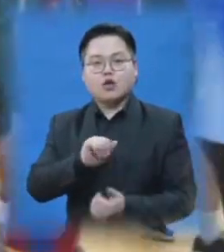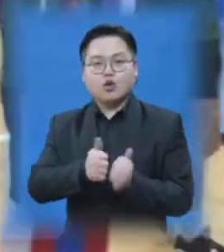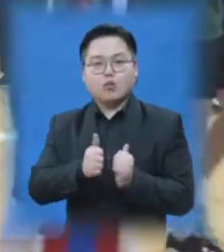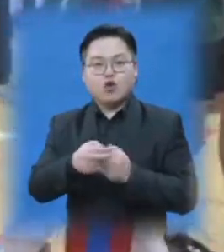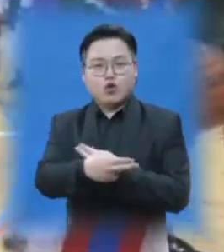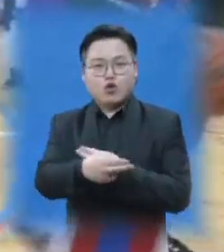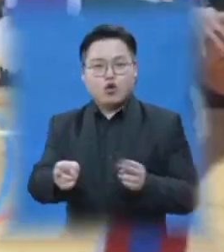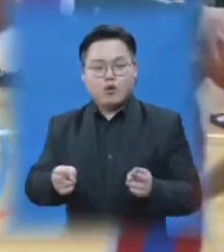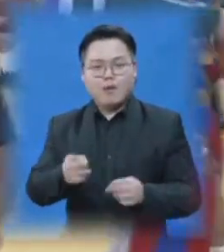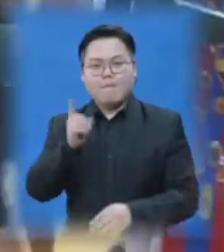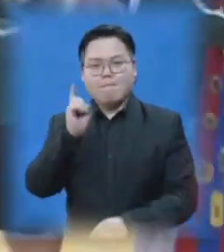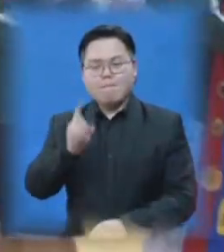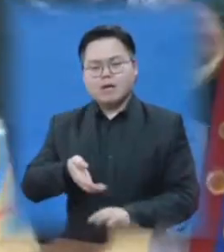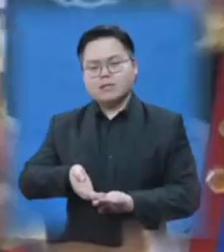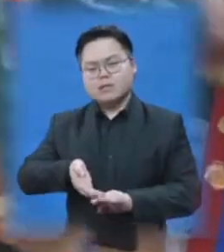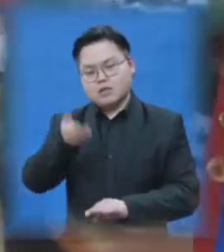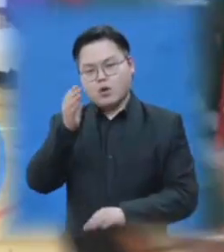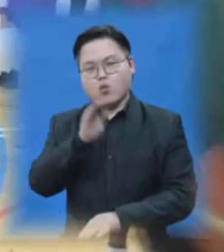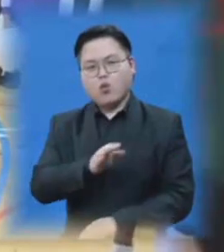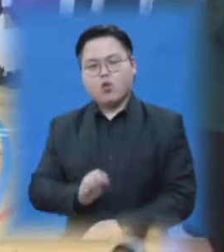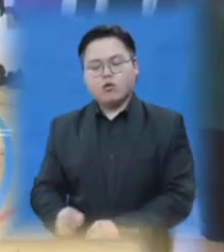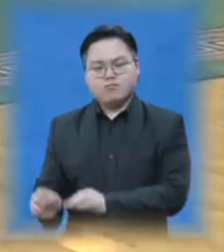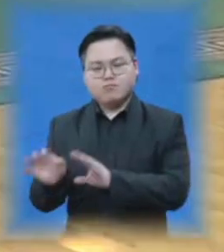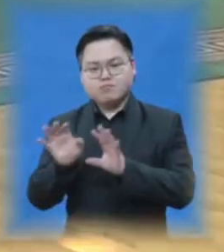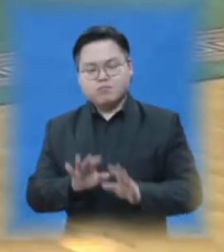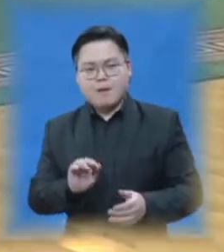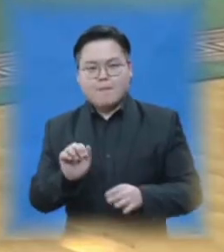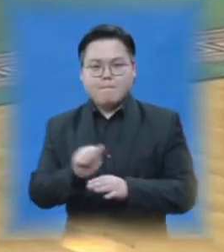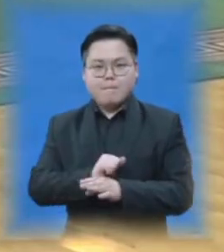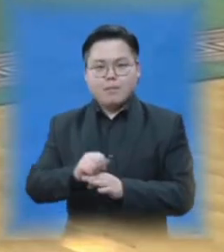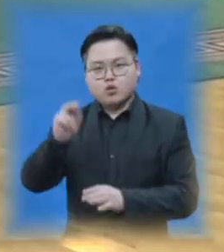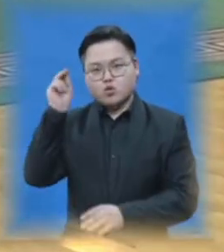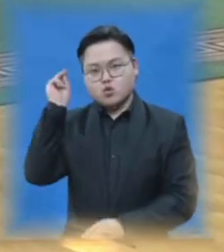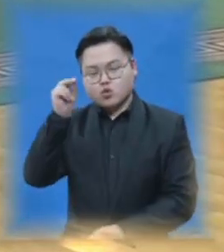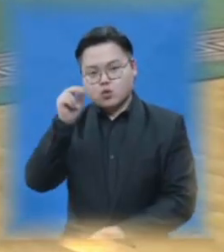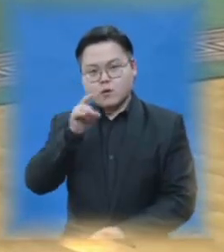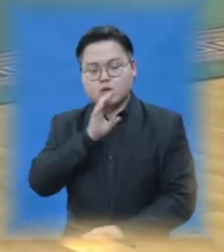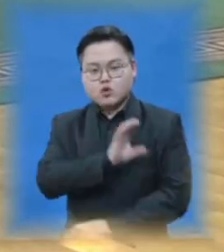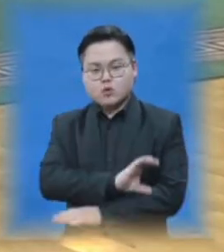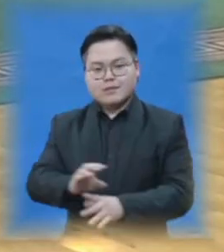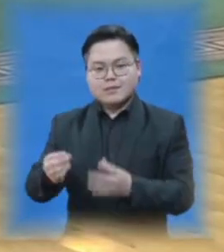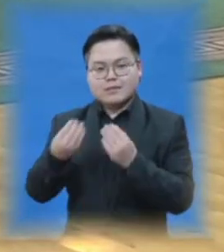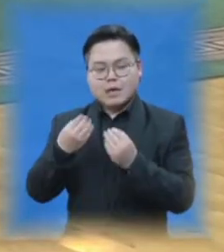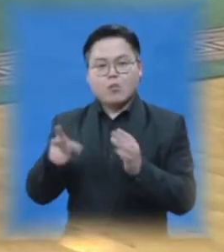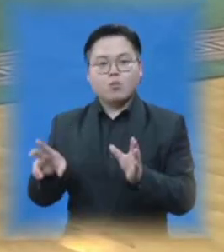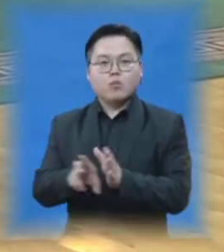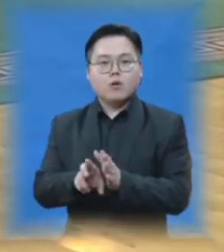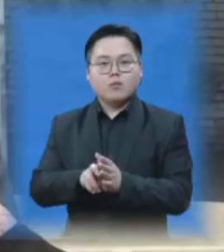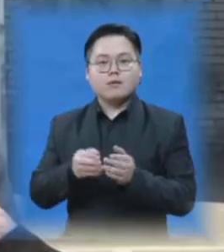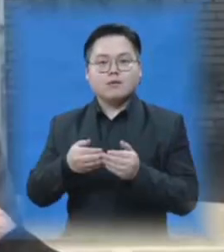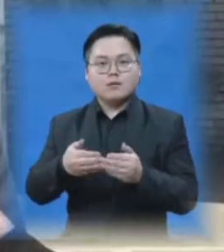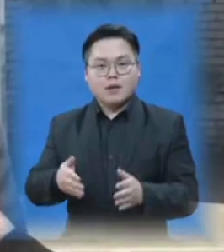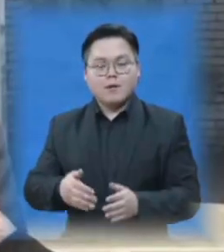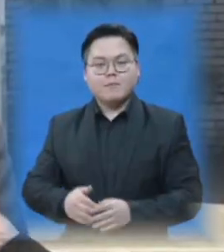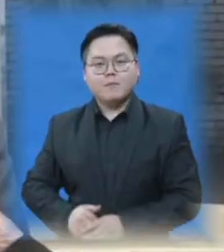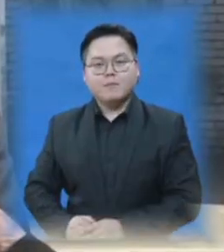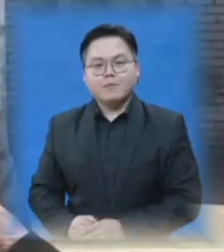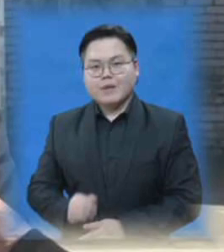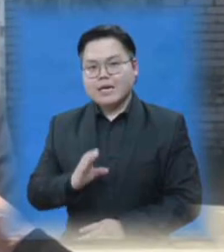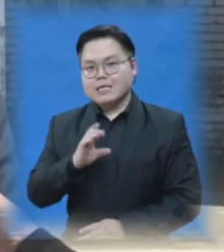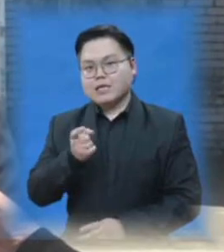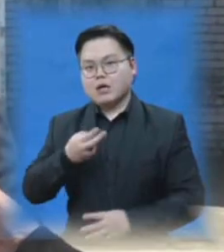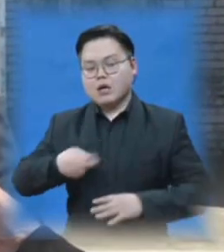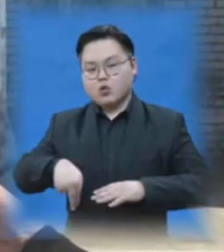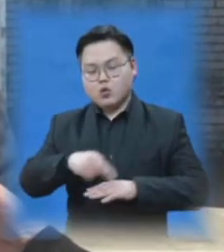1000 гаруй сурагч спортоор хичээлэх бэлтгэл сургуульд хийх дугуйлан сургалтанд хамрагдах боломжтой болж байна. Сангийн Архан